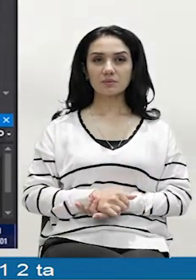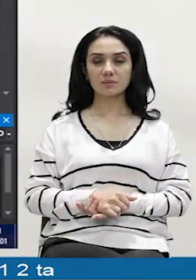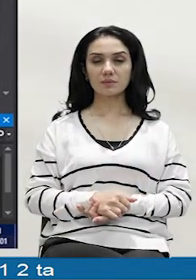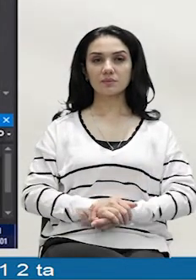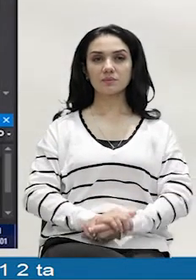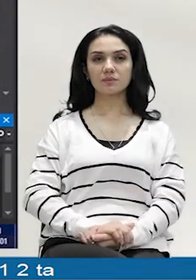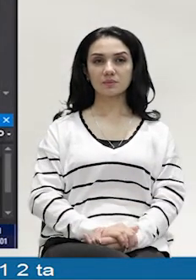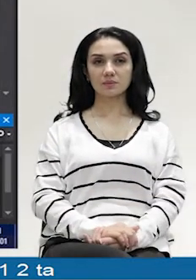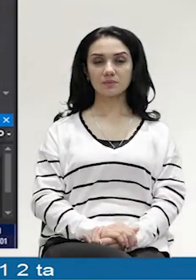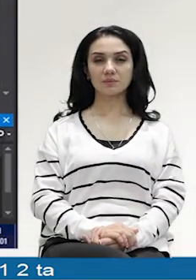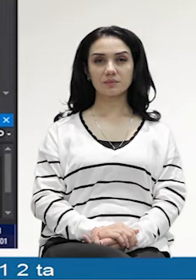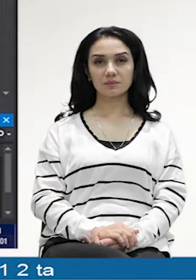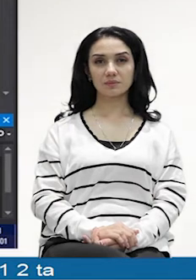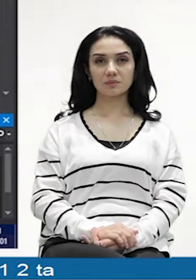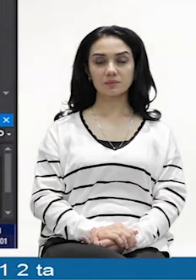Ya'ni